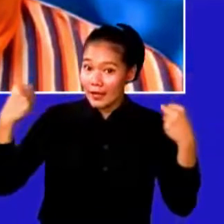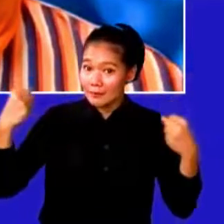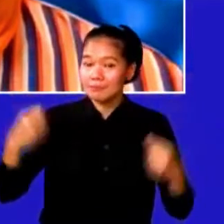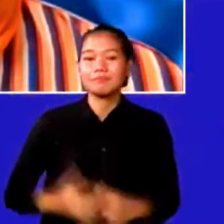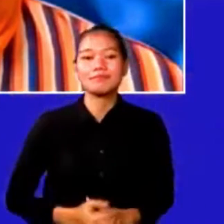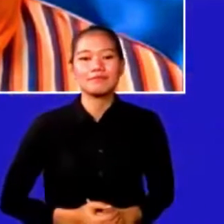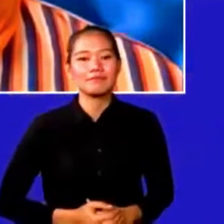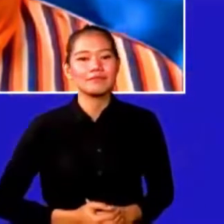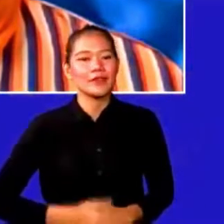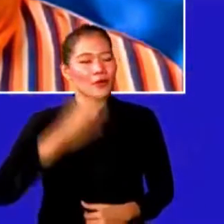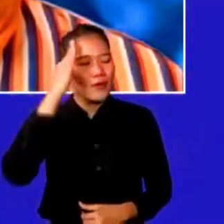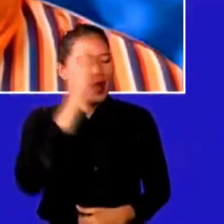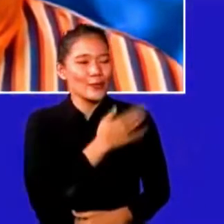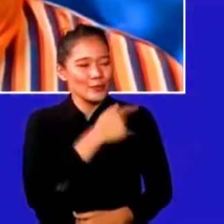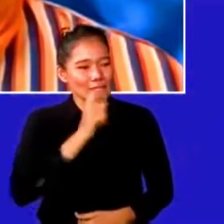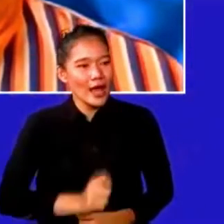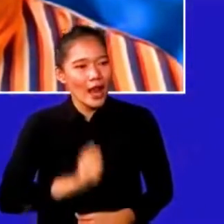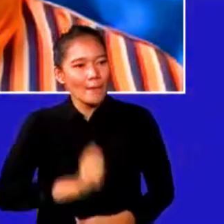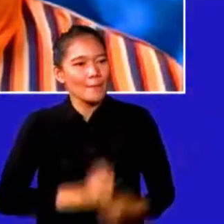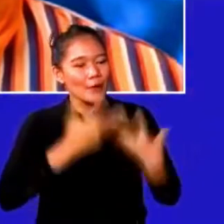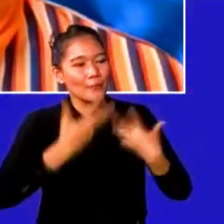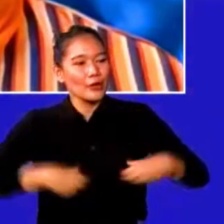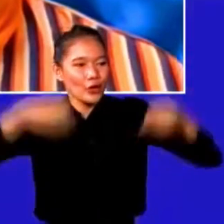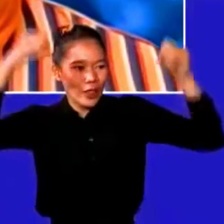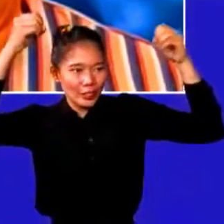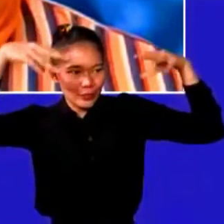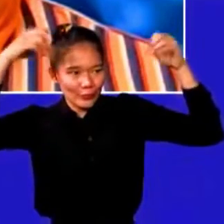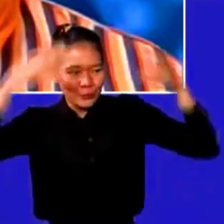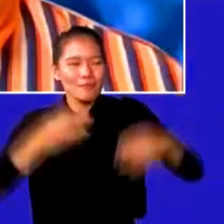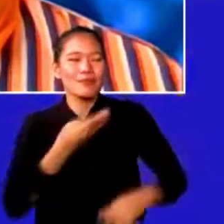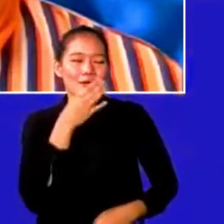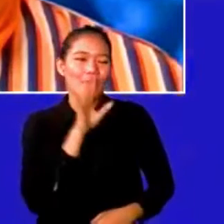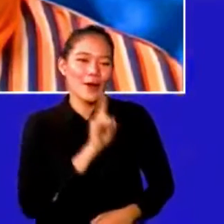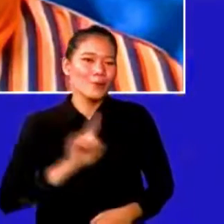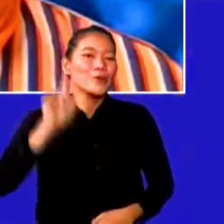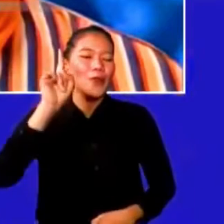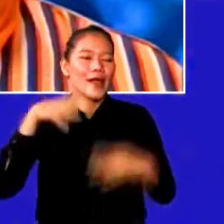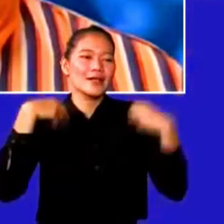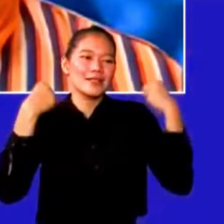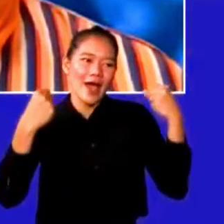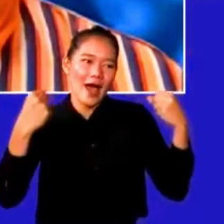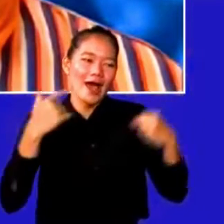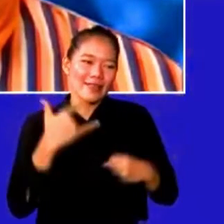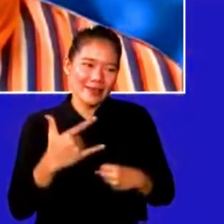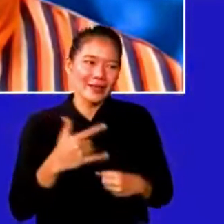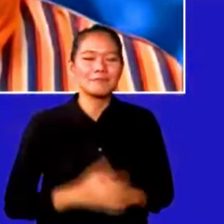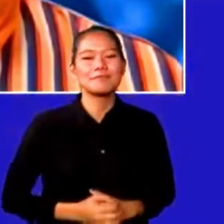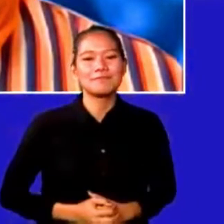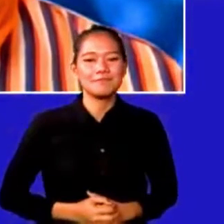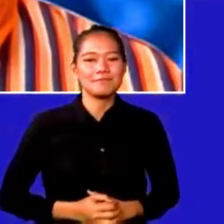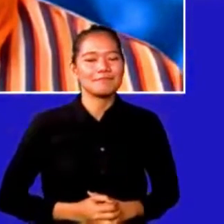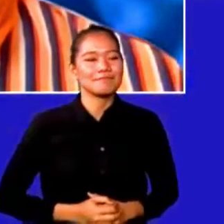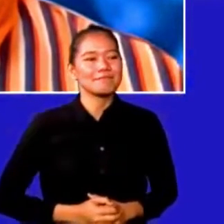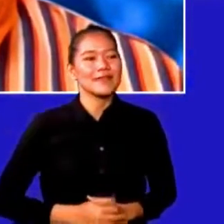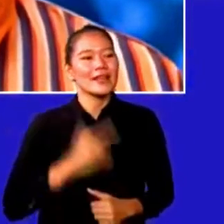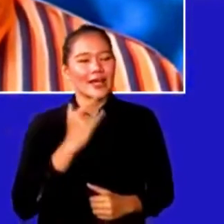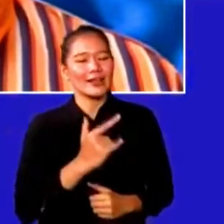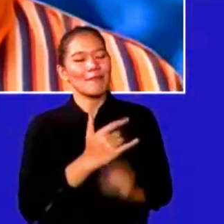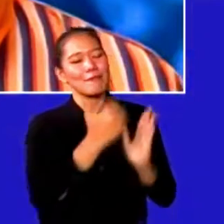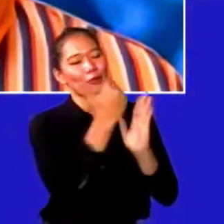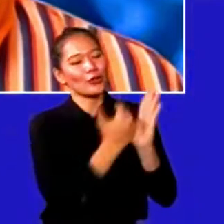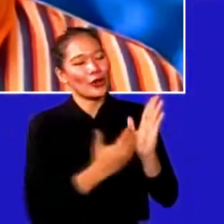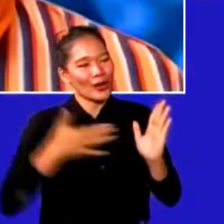Fany Ampa Alaikumsalam warahmatullah wabarakatuh alhamdulillah sehat-sehat baekkie tetap